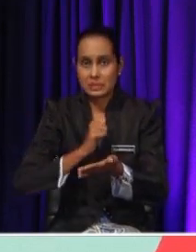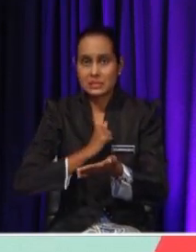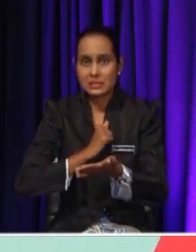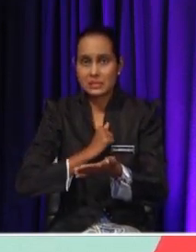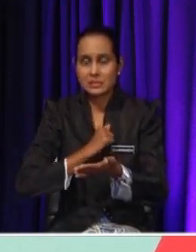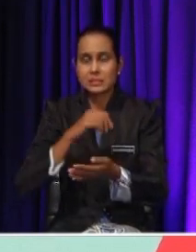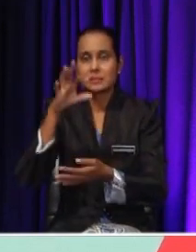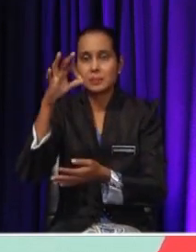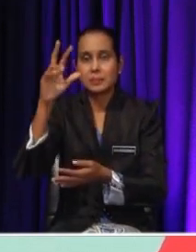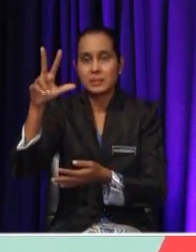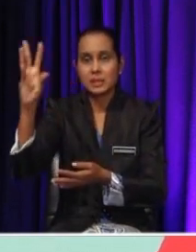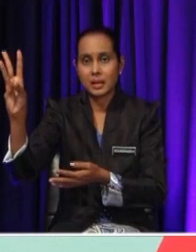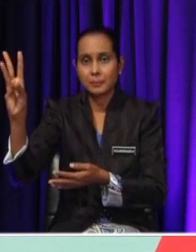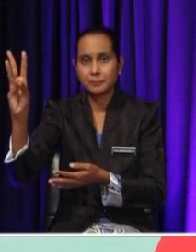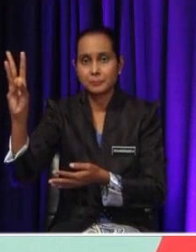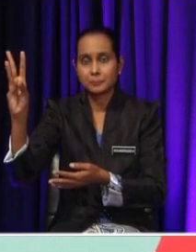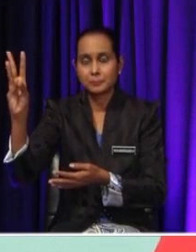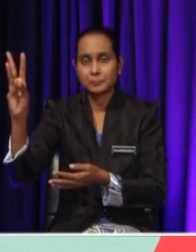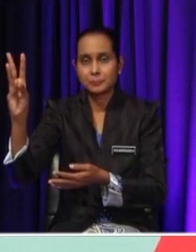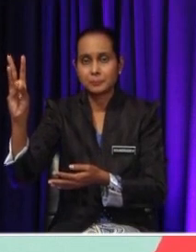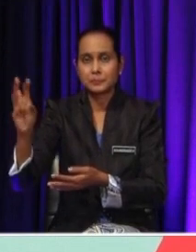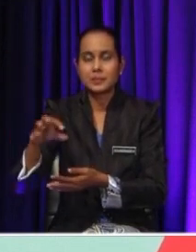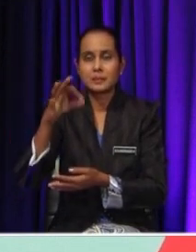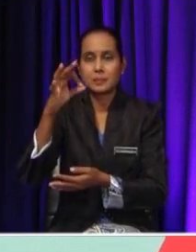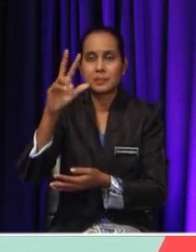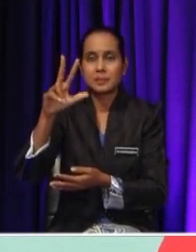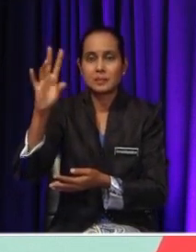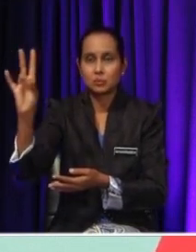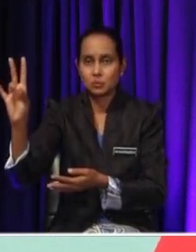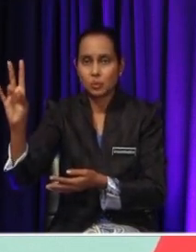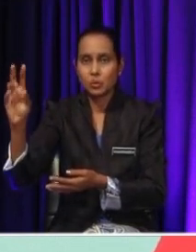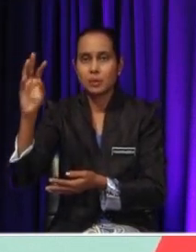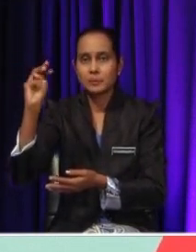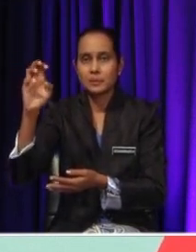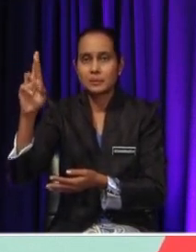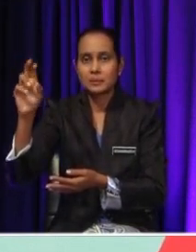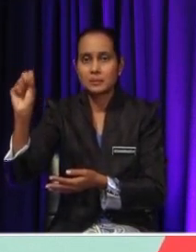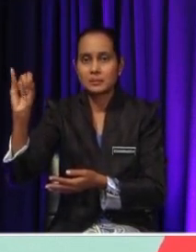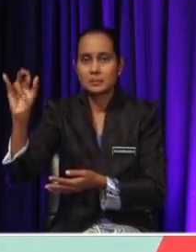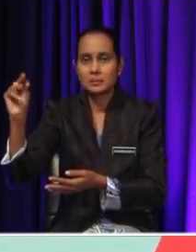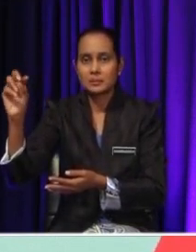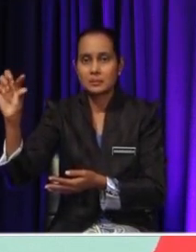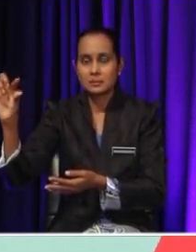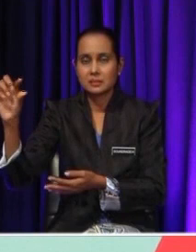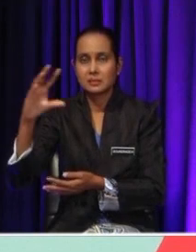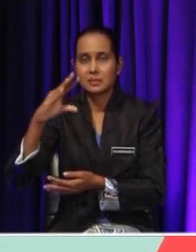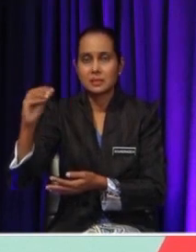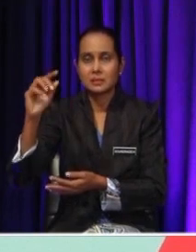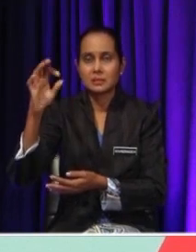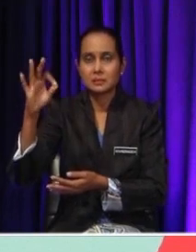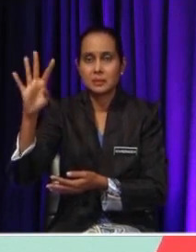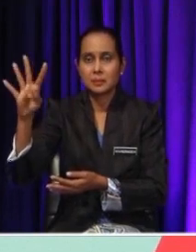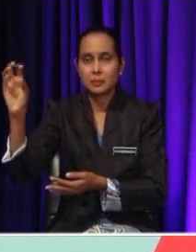1936 morsing 1937 dan Banda Maharani muak pada tahun 1940